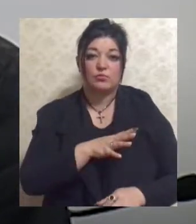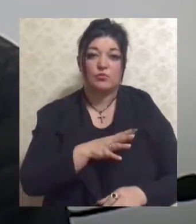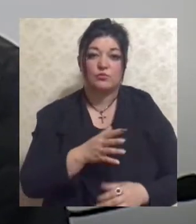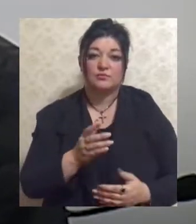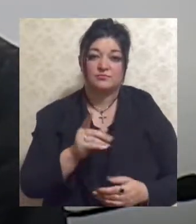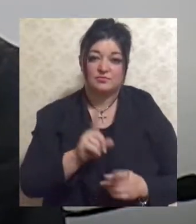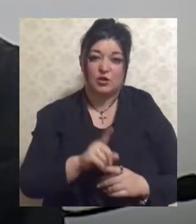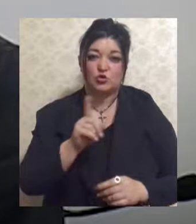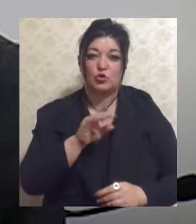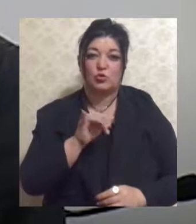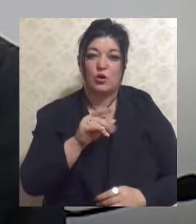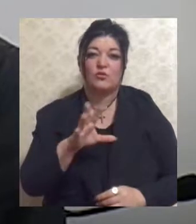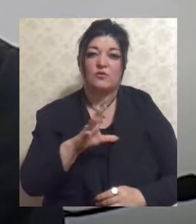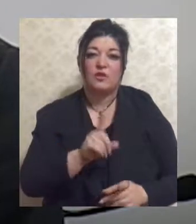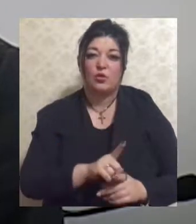та Колтуновою були